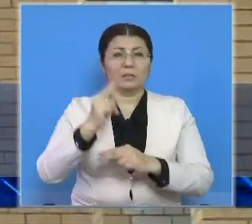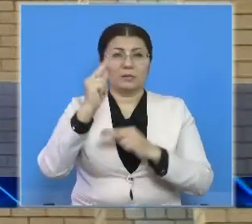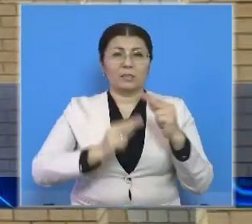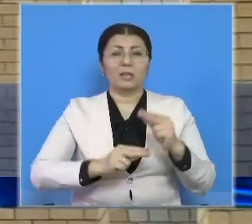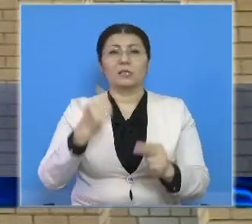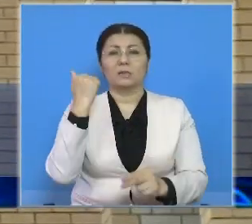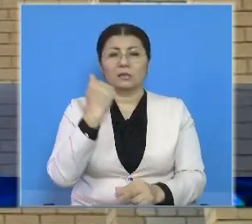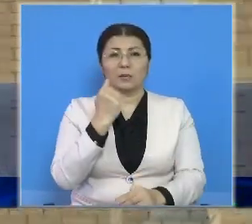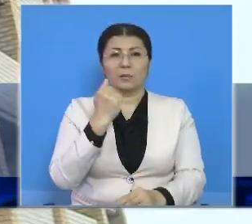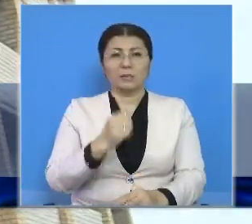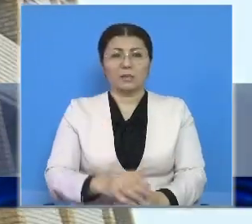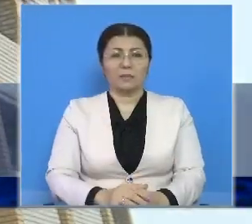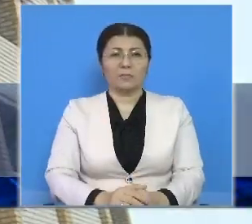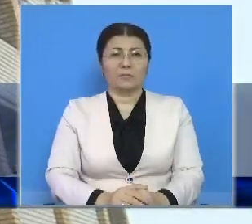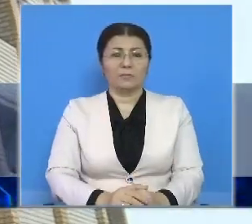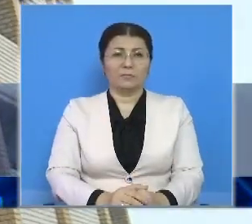строительных материалов.